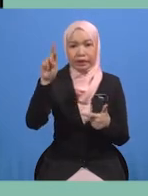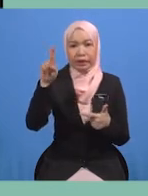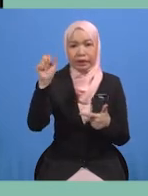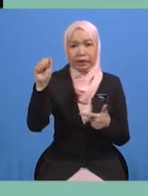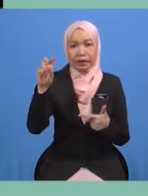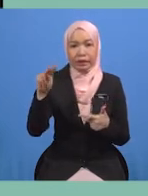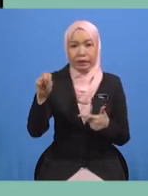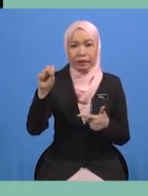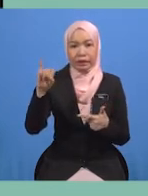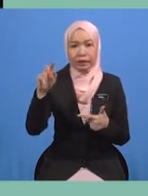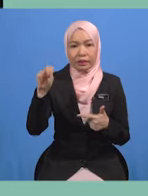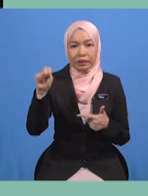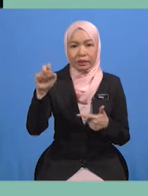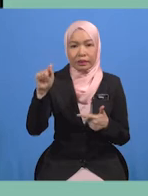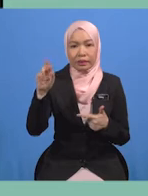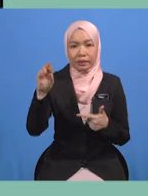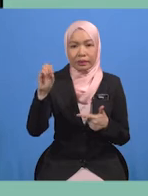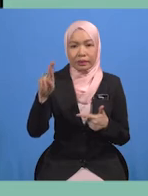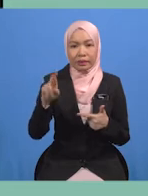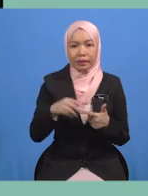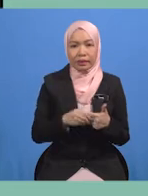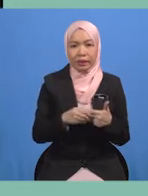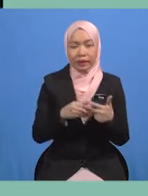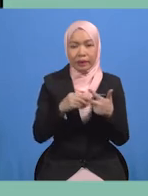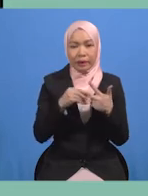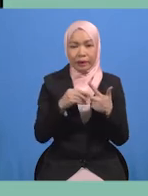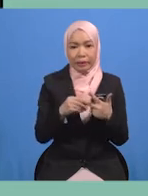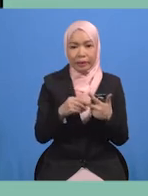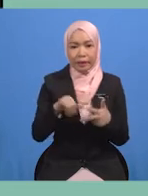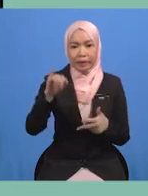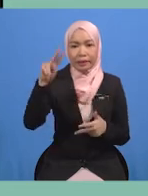transistor, yang ketiga induktor.